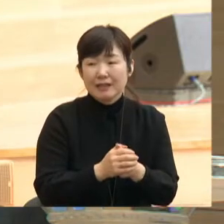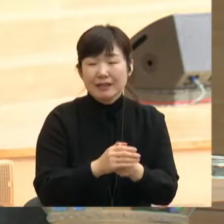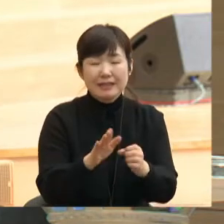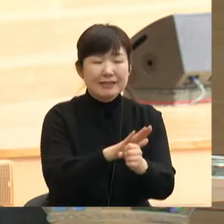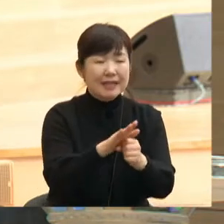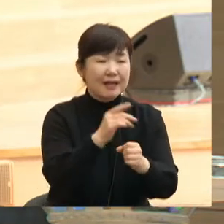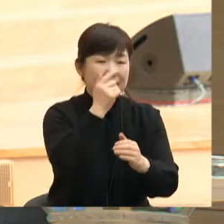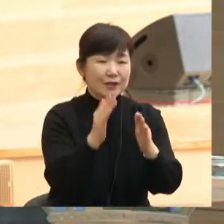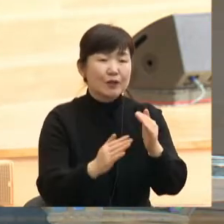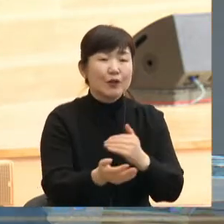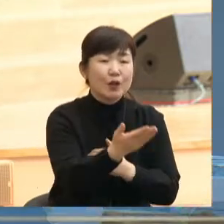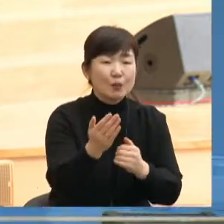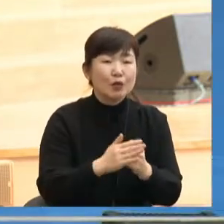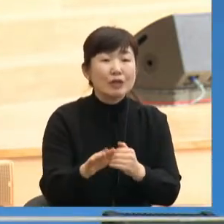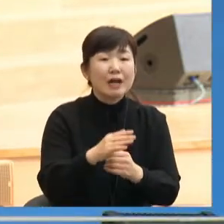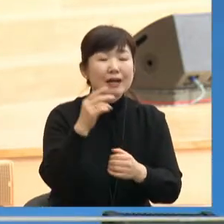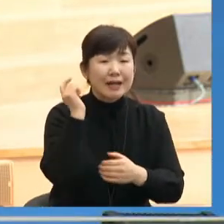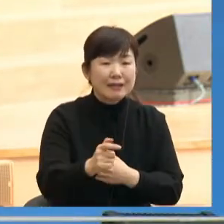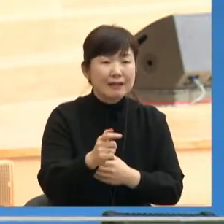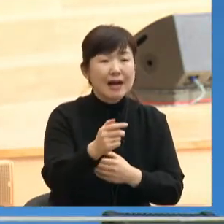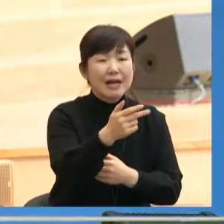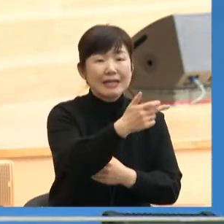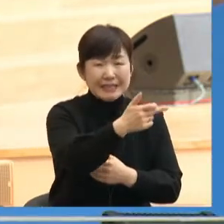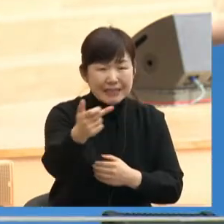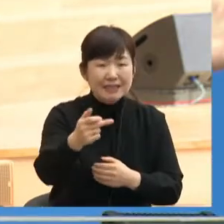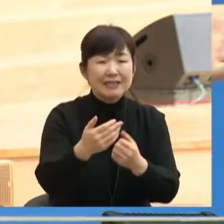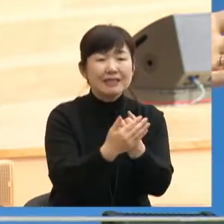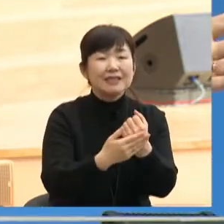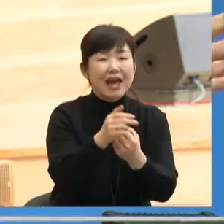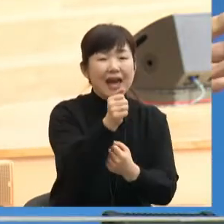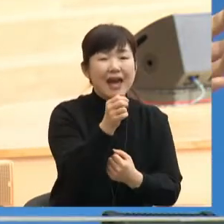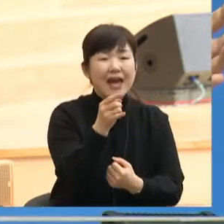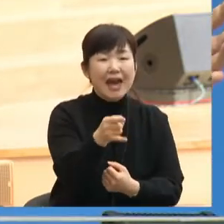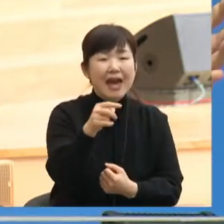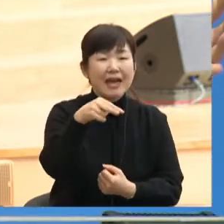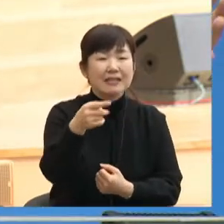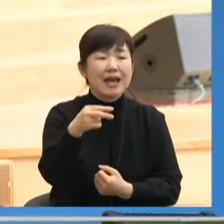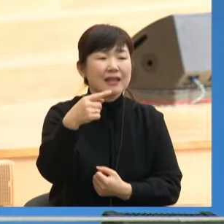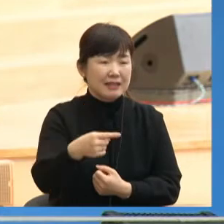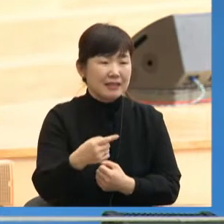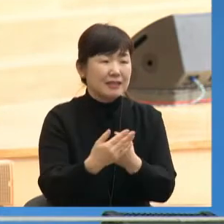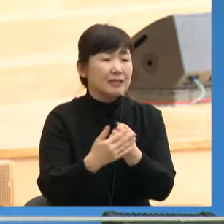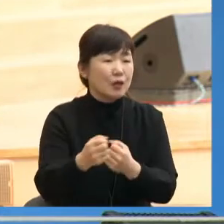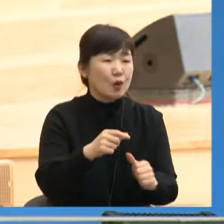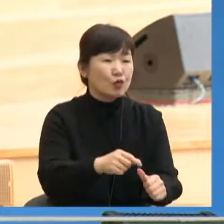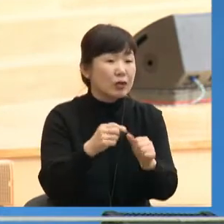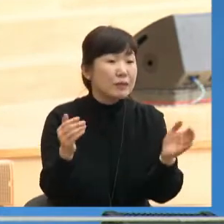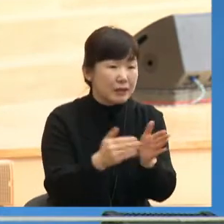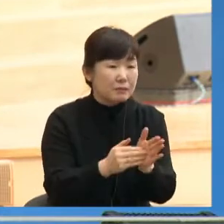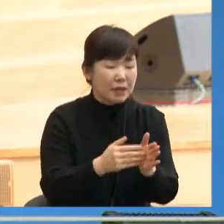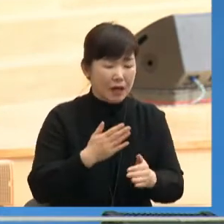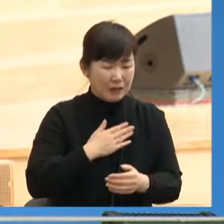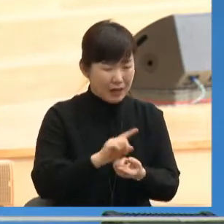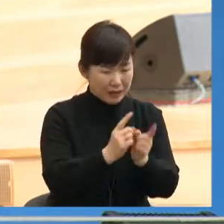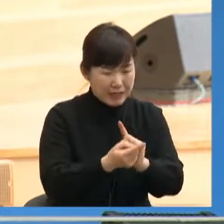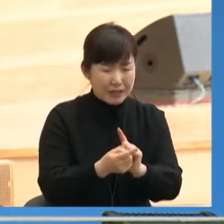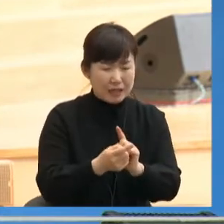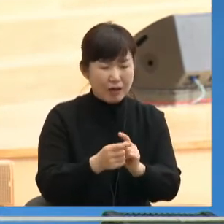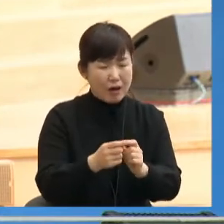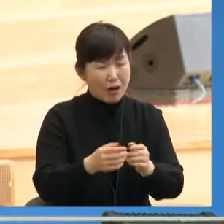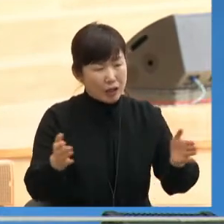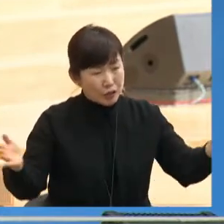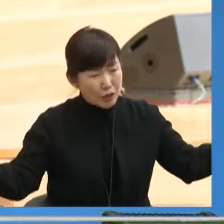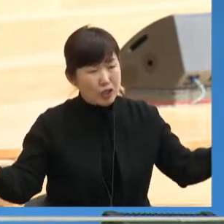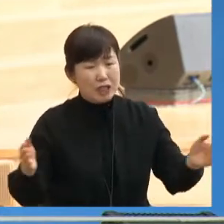여러분, 우리는 강력한 헤세드의 은혜로 우리 모두가 구원받았습니다. 예수님께서 우리를 대신한 그 십자가의 은혜, 그 대속의